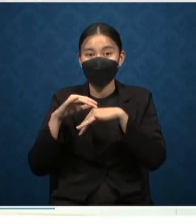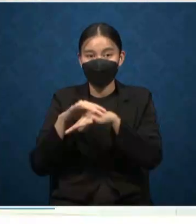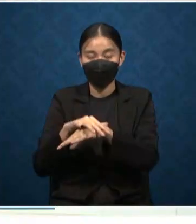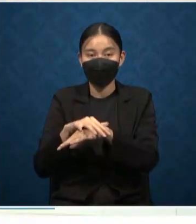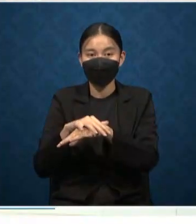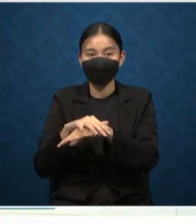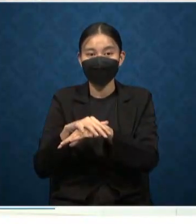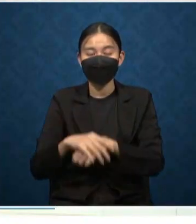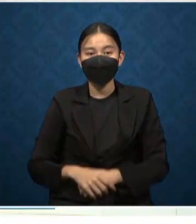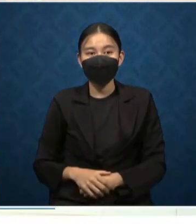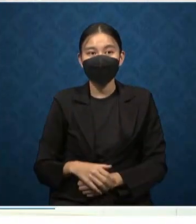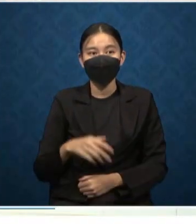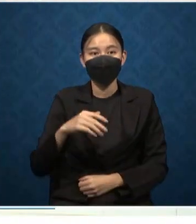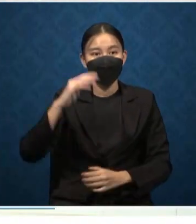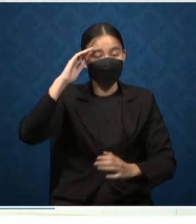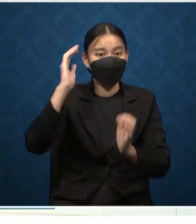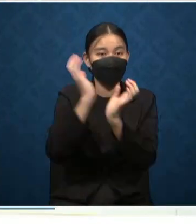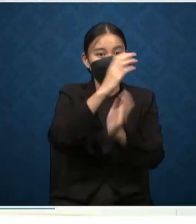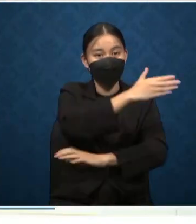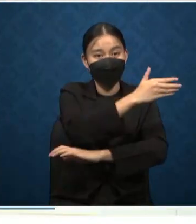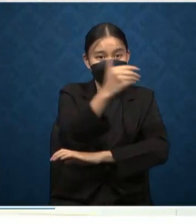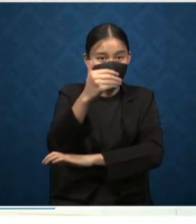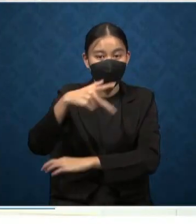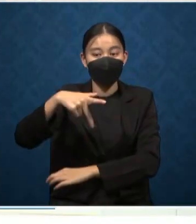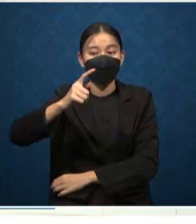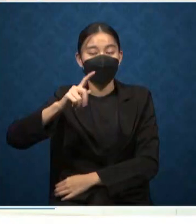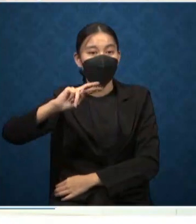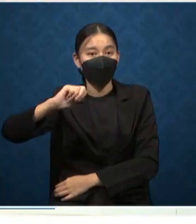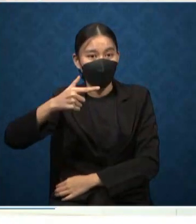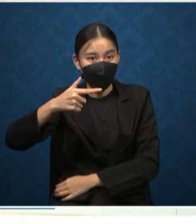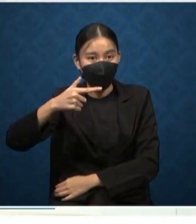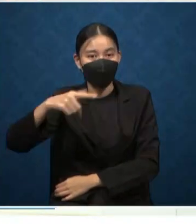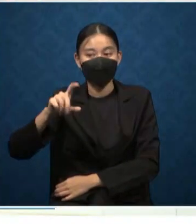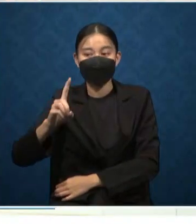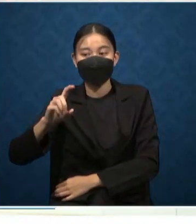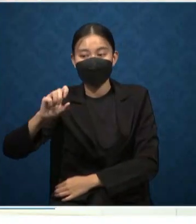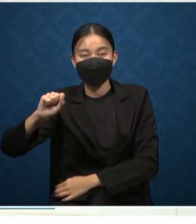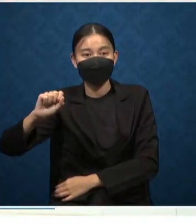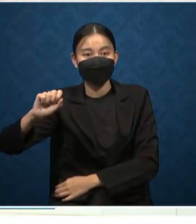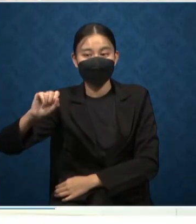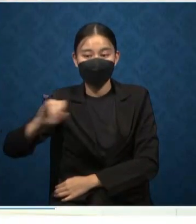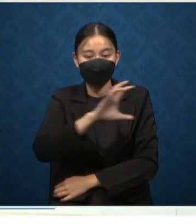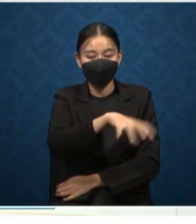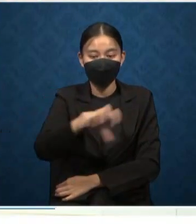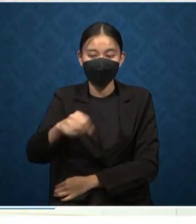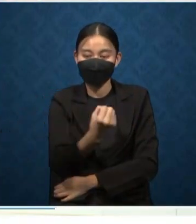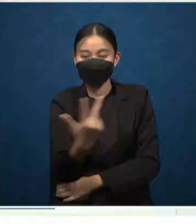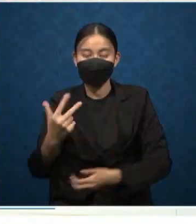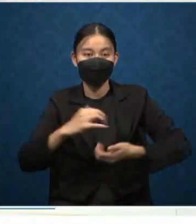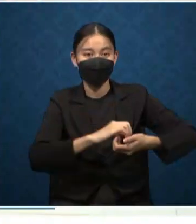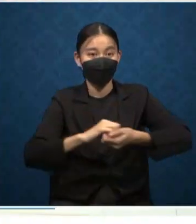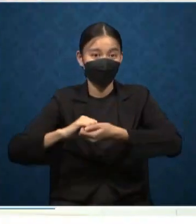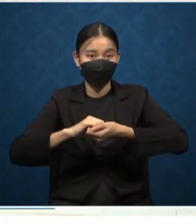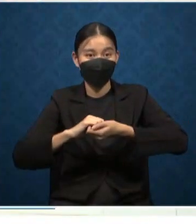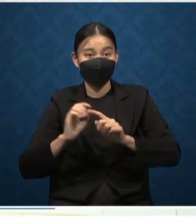กงสลาพัฏแต่นึจากฮฤีนี้กมศอสวฮ.